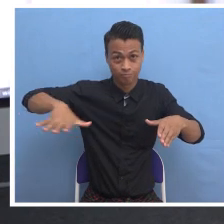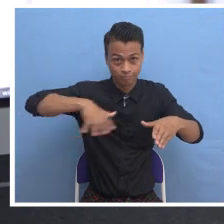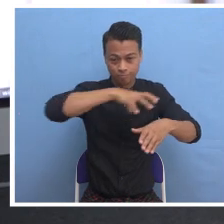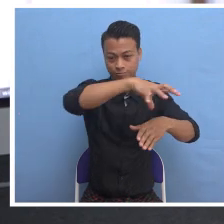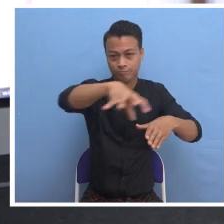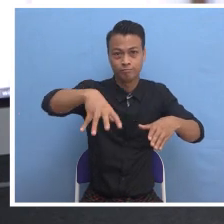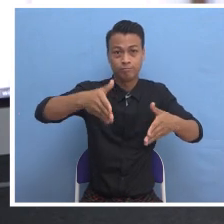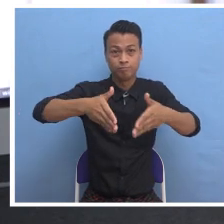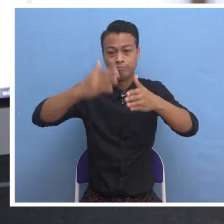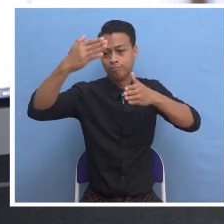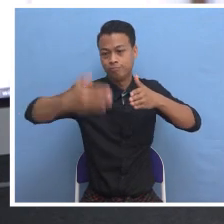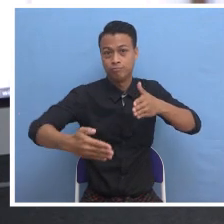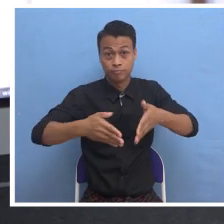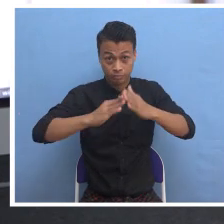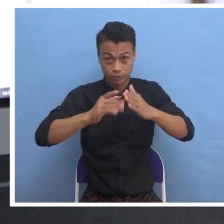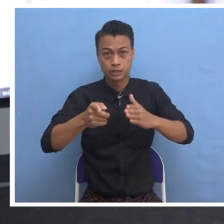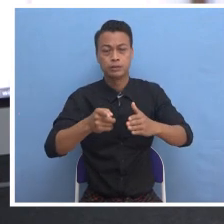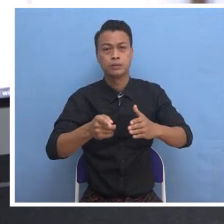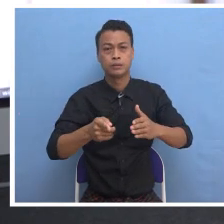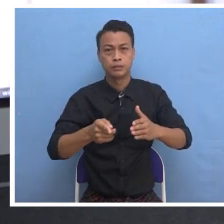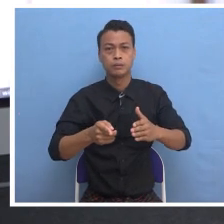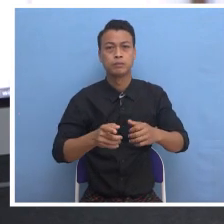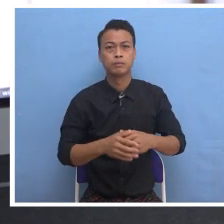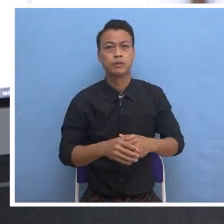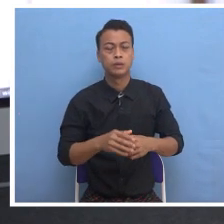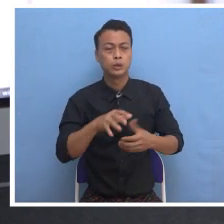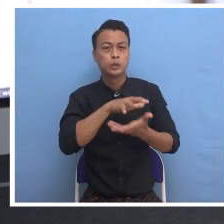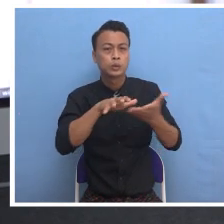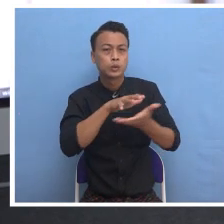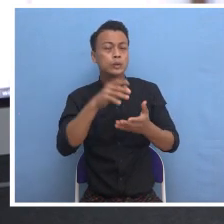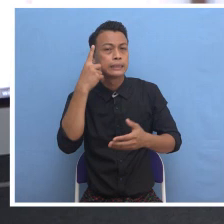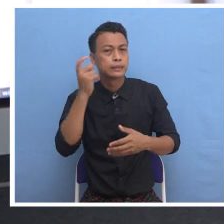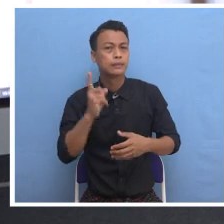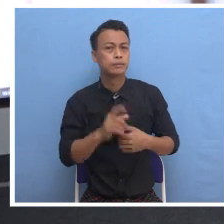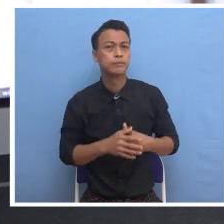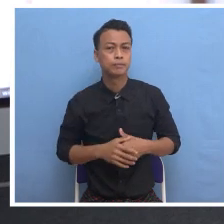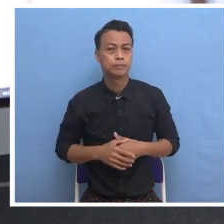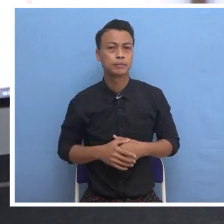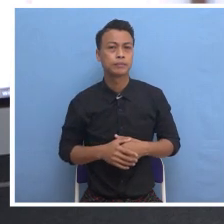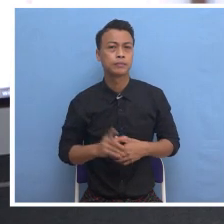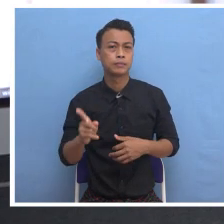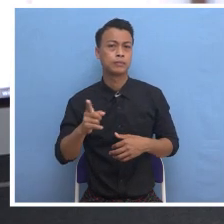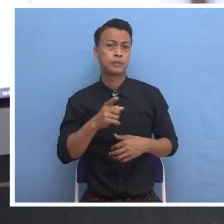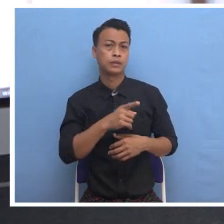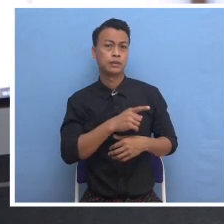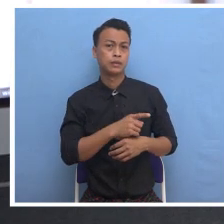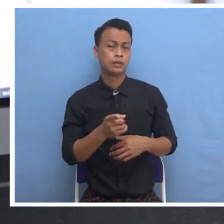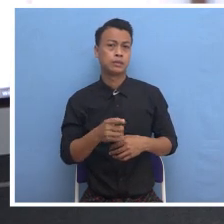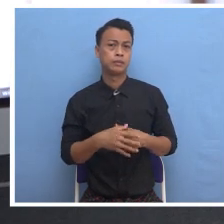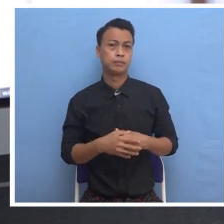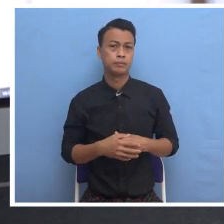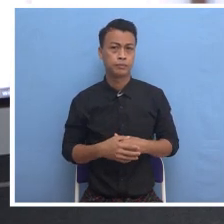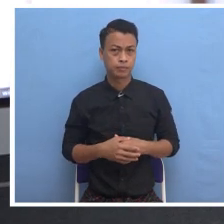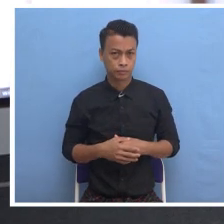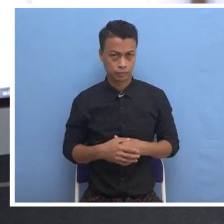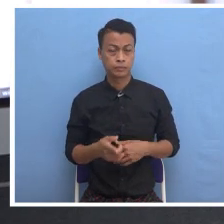ညှိနှိုင်းပြီးတော့နော်သူတို့မဆွေးနိုင်တဲ့အတွက်မြန်မာနိုင်ငံဆိုရရဲ့သဘောထားဘာလဲလို့တရုတ်ကမသိဘူးဖြစ်နေတဲ့သဘောဖြစ်တယ်အဲ့တော့အဲ့ဒီမြေဆုံနဲ့ပတ်သက်ရင်လ